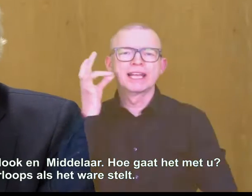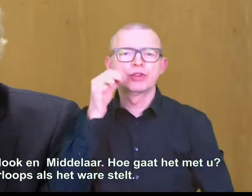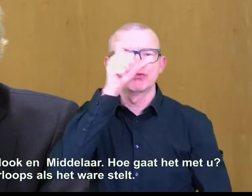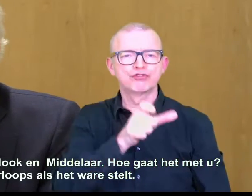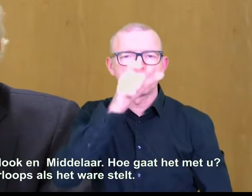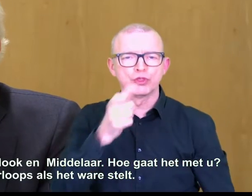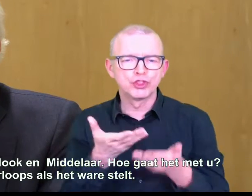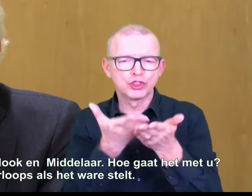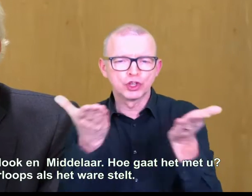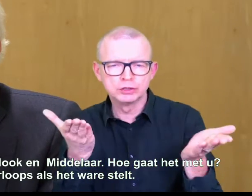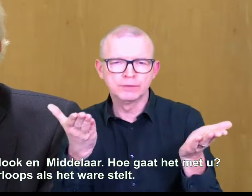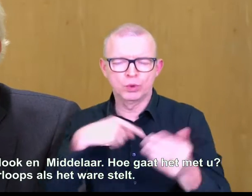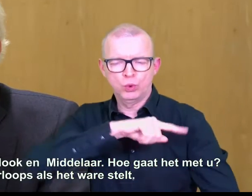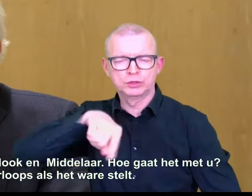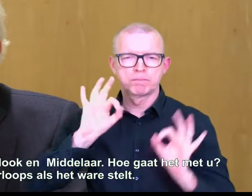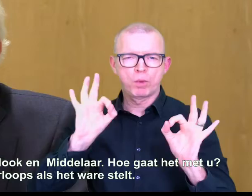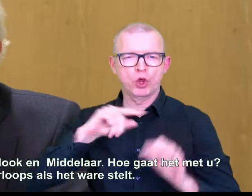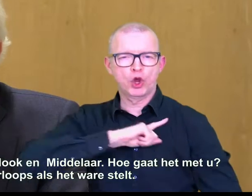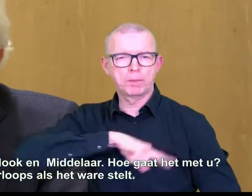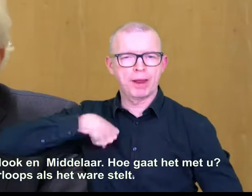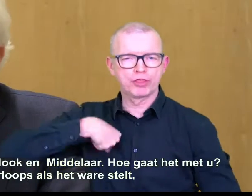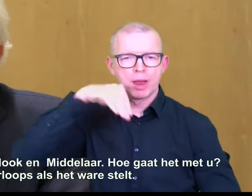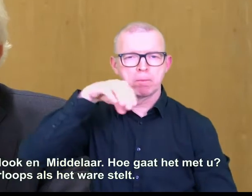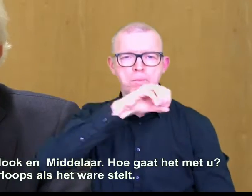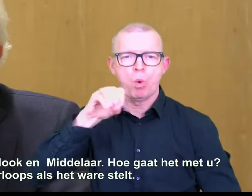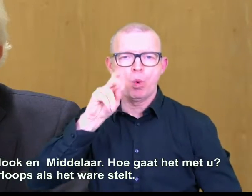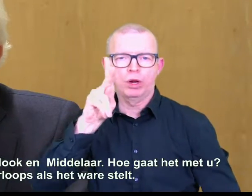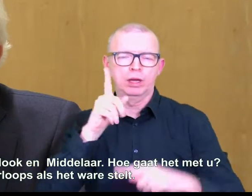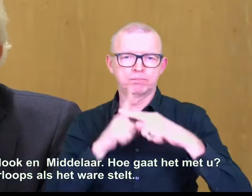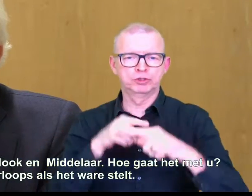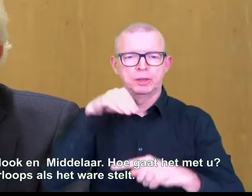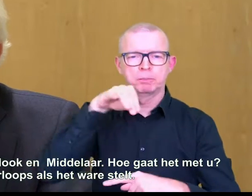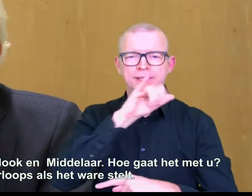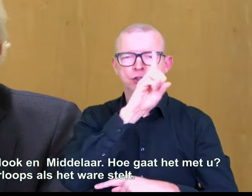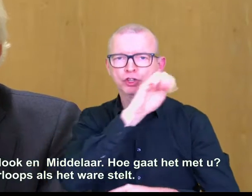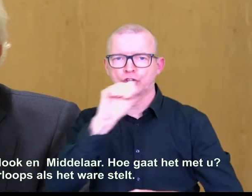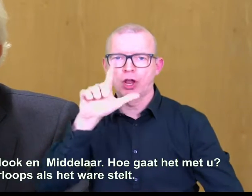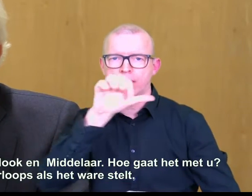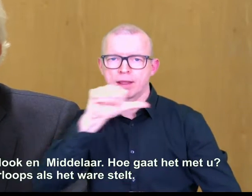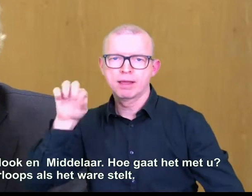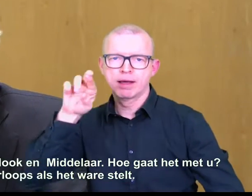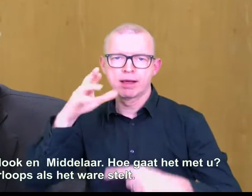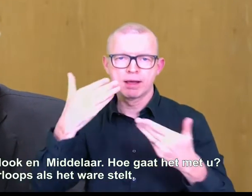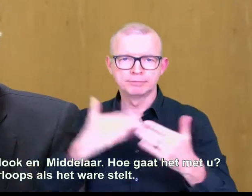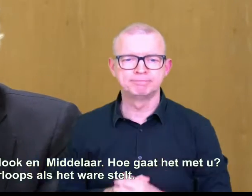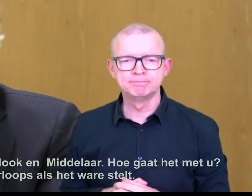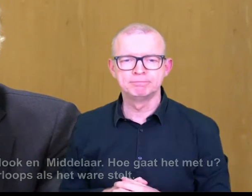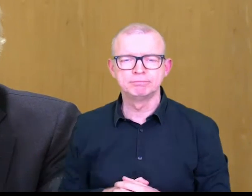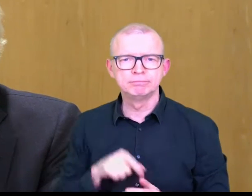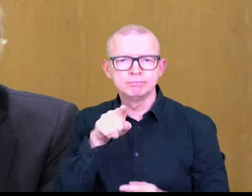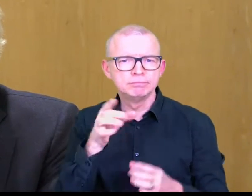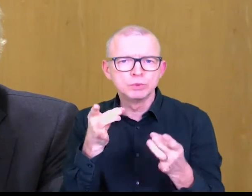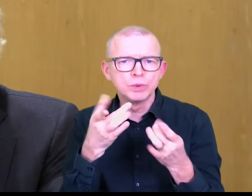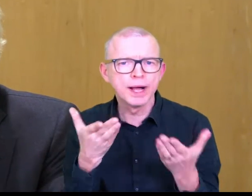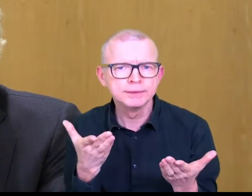Beste inwoners van onze mooie gemeente Mokum-Middelhaven, hoe gaat het met u? Dat is een normale vraag die je terloops als het